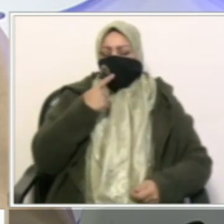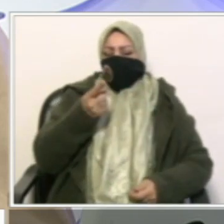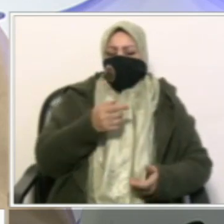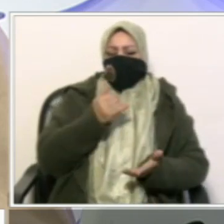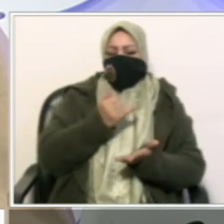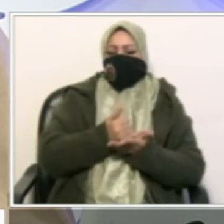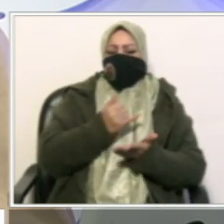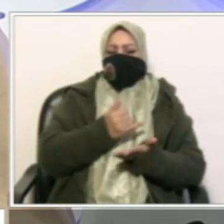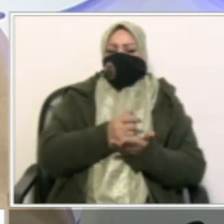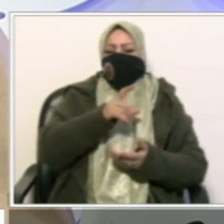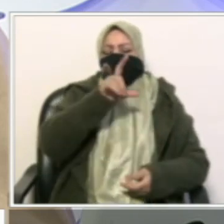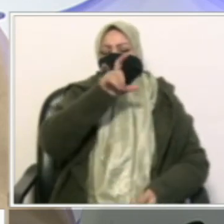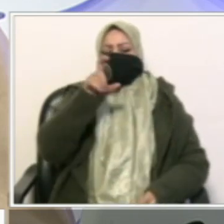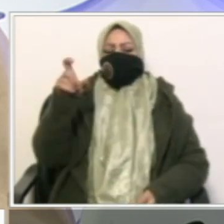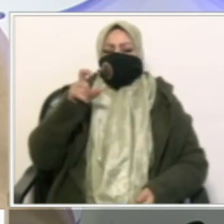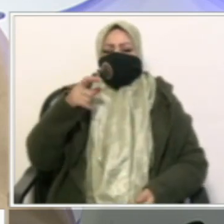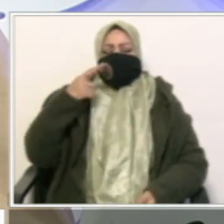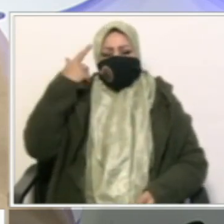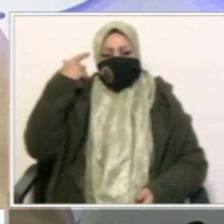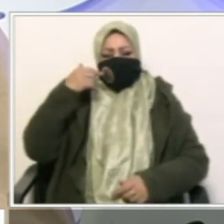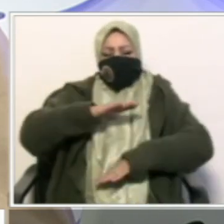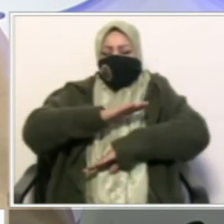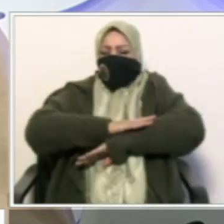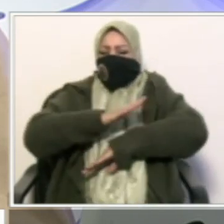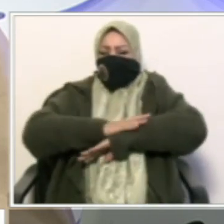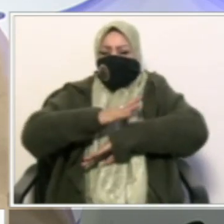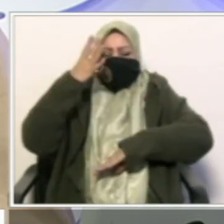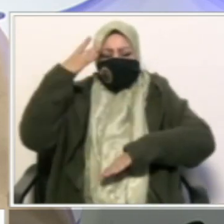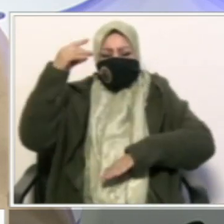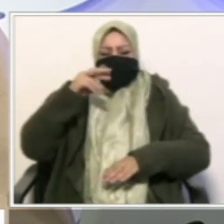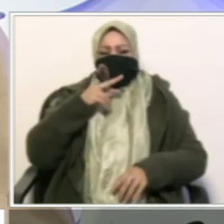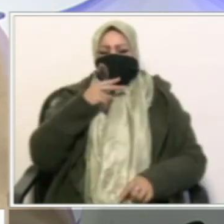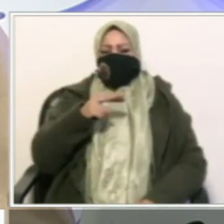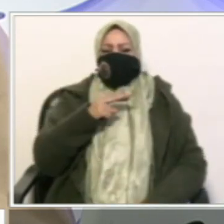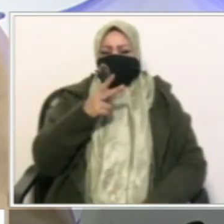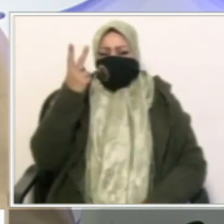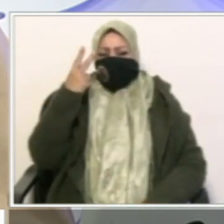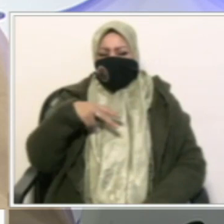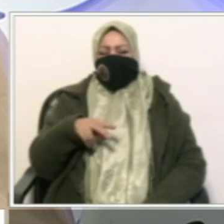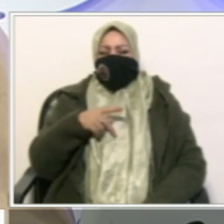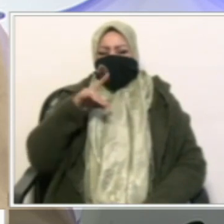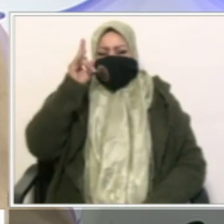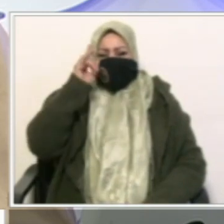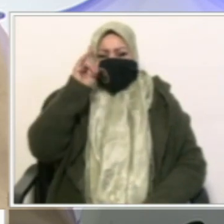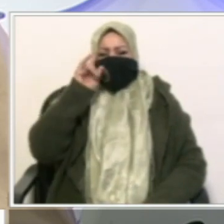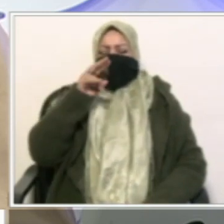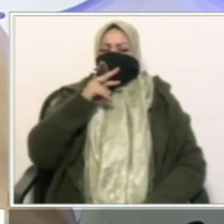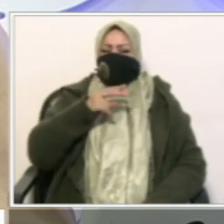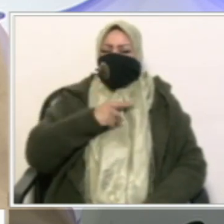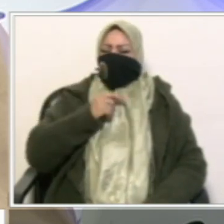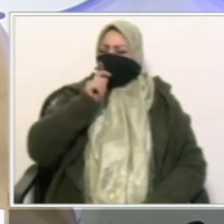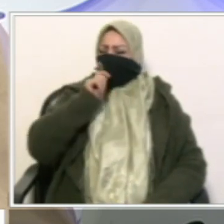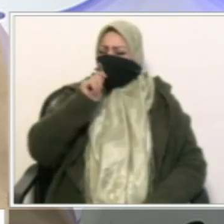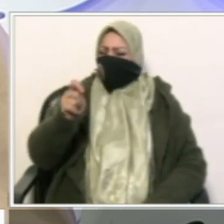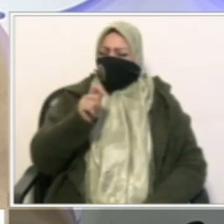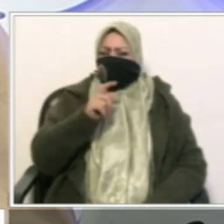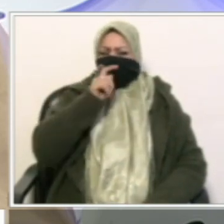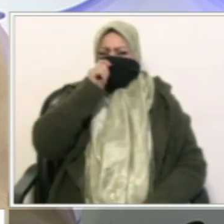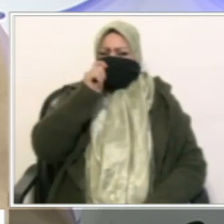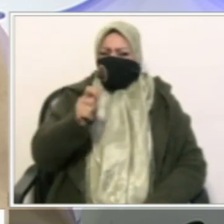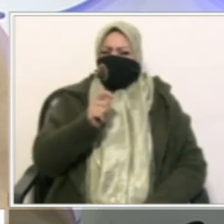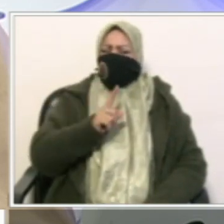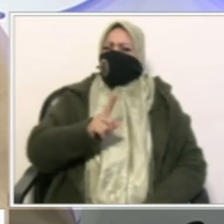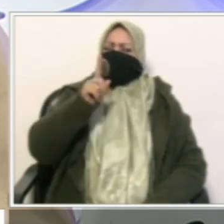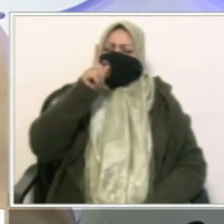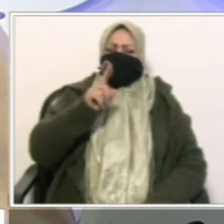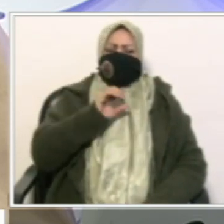الله عليه وسلم فقد ما كان النبي صلى الله عليه وسلم سبابا ولا صخابا ولا لعانا ولا فاحشا